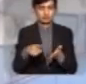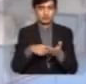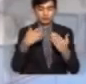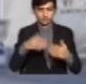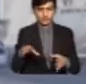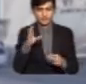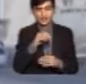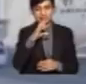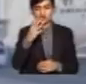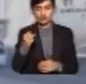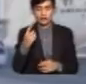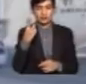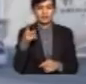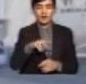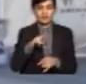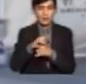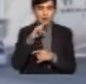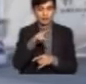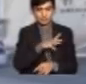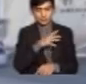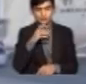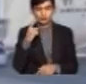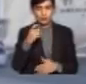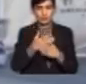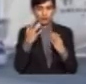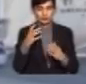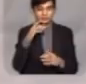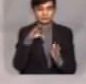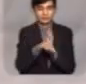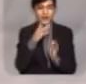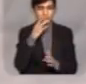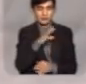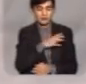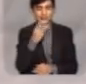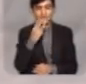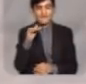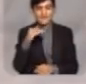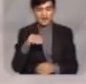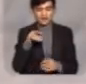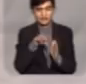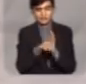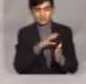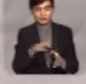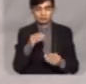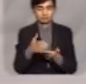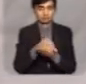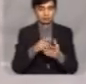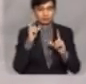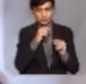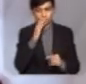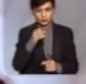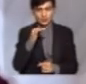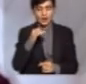в сша прибыли два самолета сотнями американских граждан которые с 3 февраля находились на карантине на борту им предстоит двухнедельный